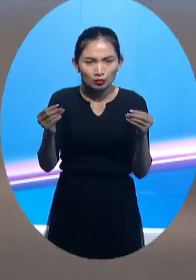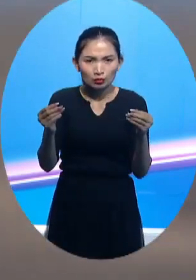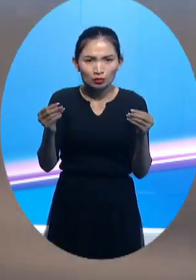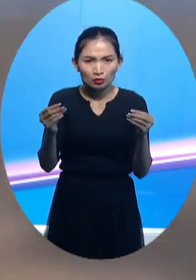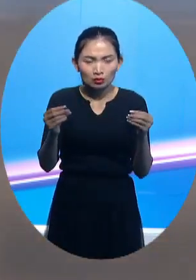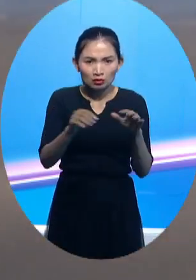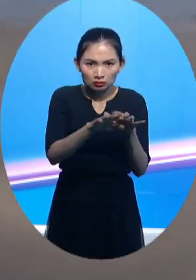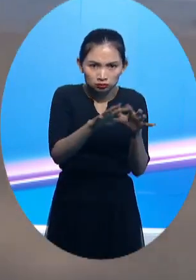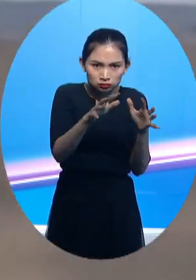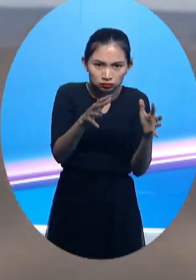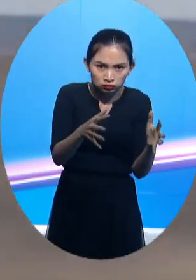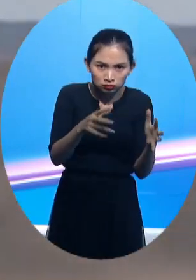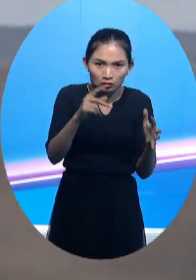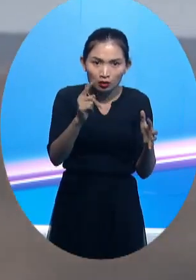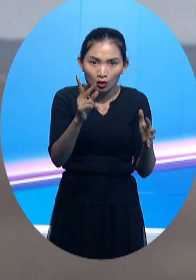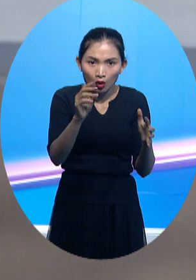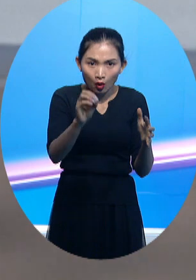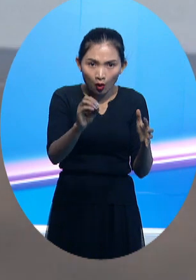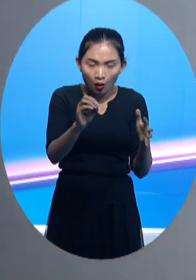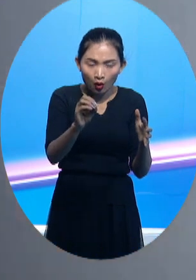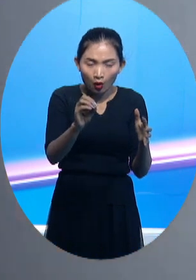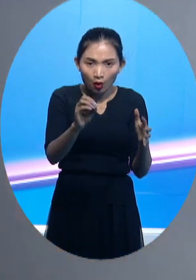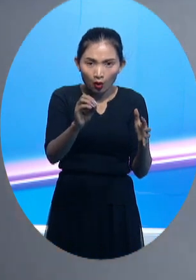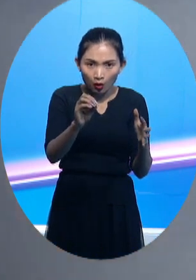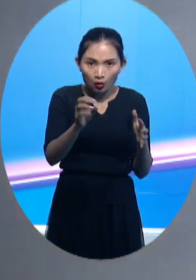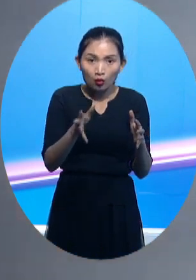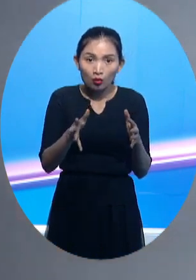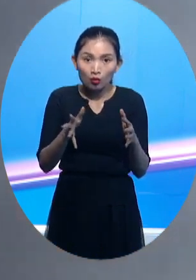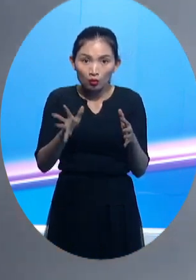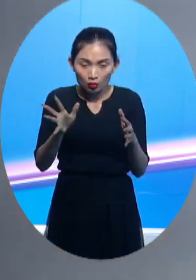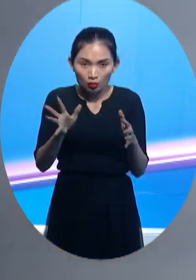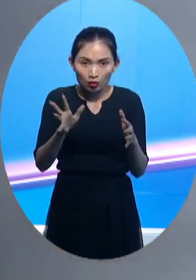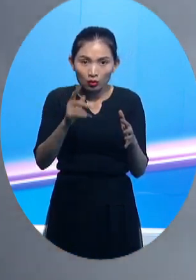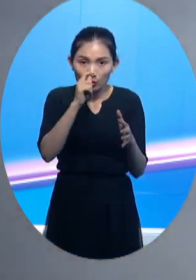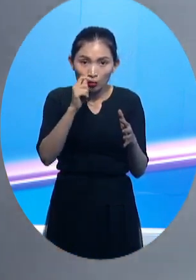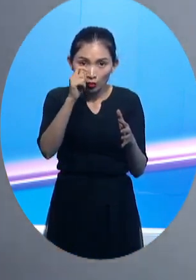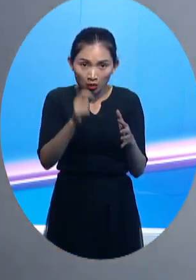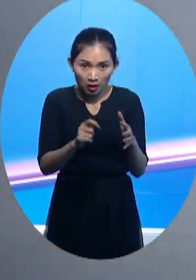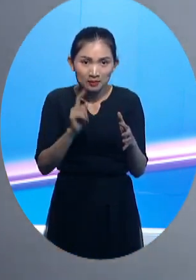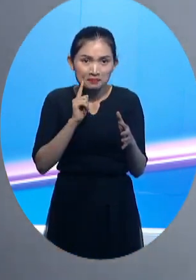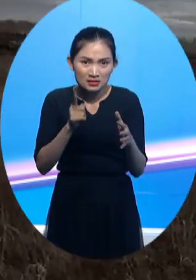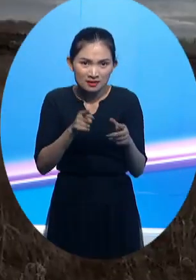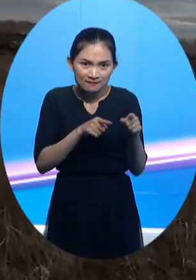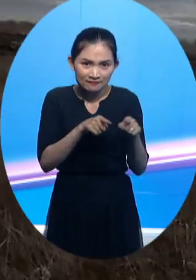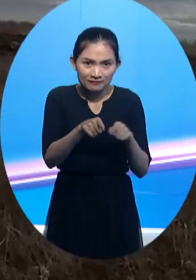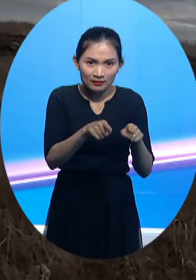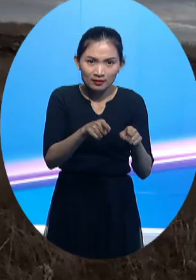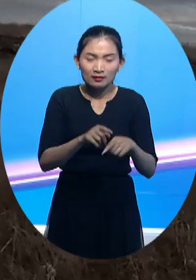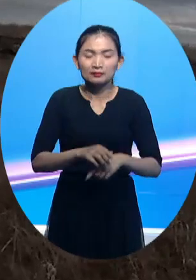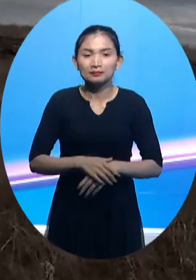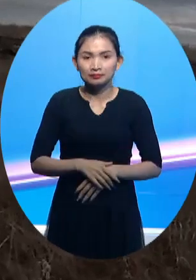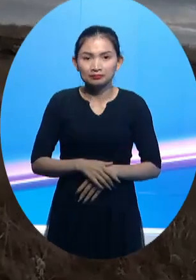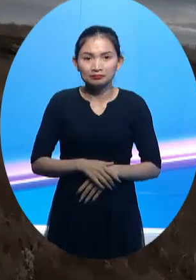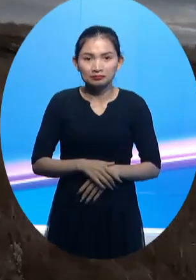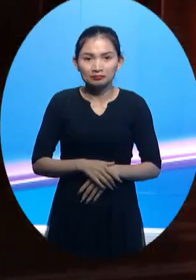chứa tên lửa và đạn dược do đồng minh phương Tây của Ukraina cung cấp cũng bị nhắm mục tiêu và phía Nga cho biết mục tiêu của các cuộc tấn công đều